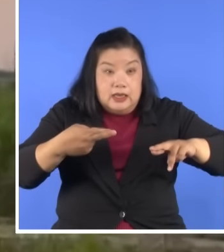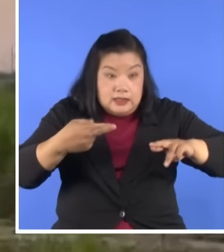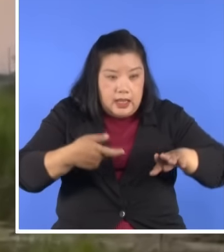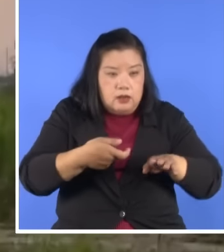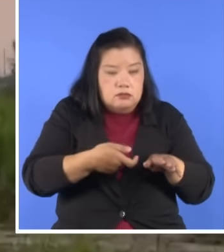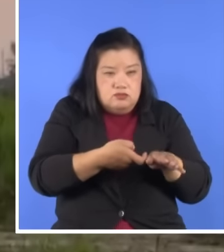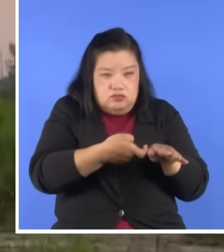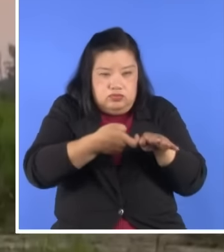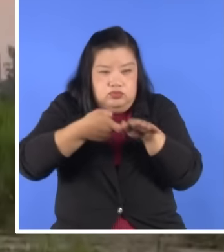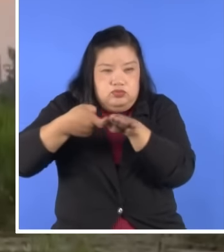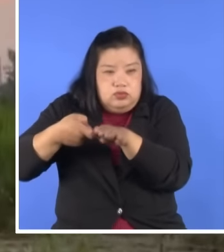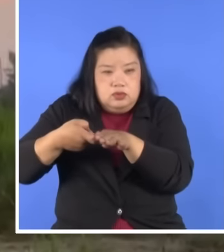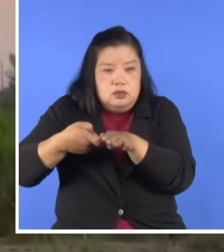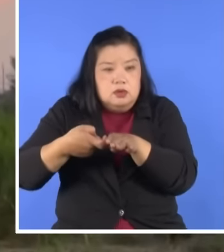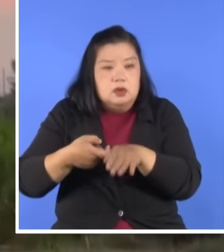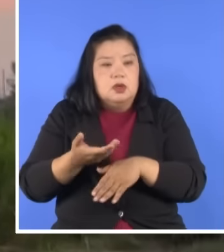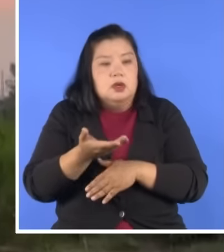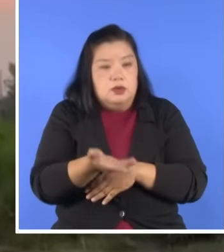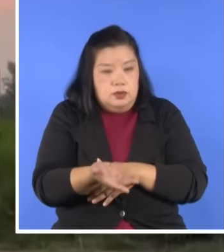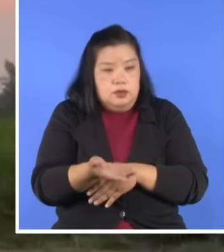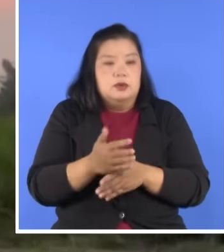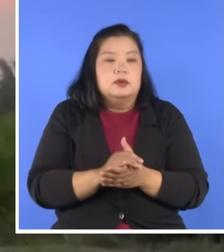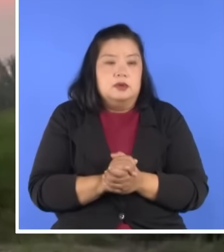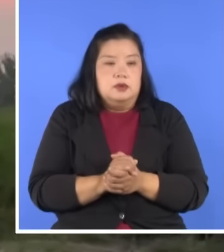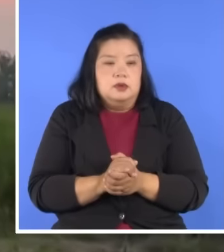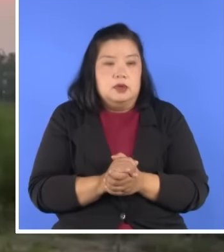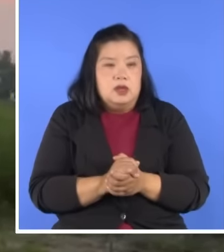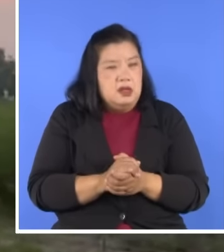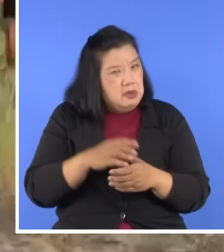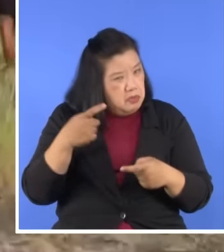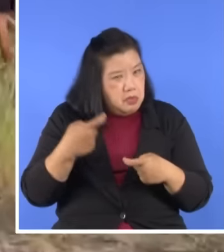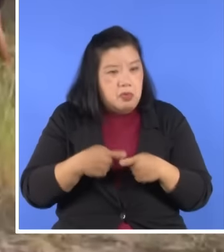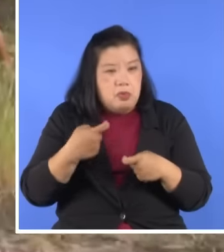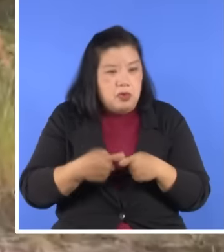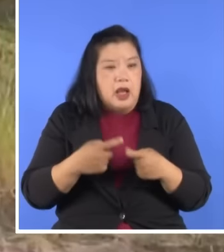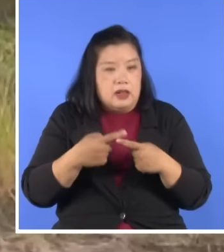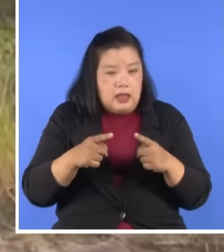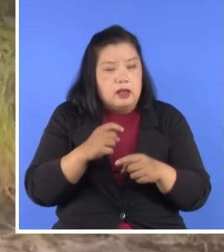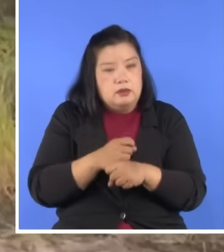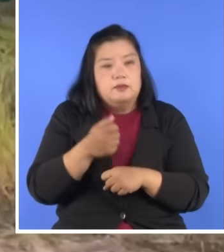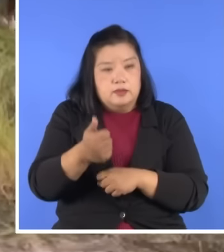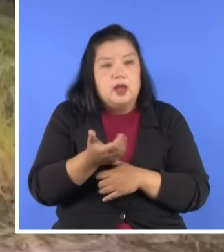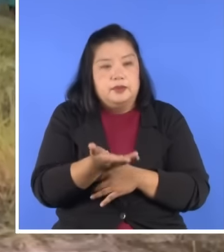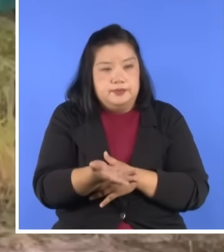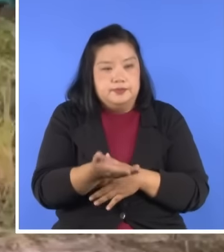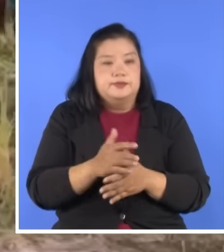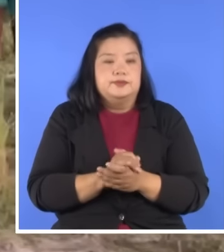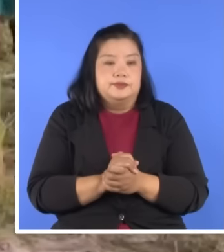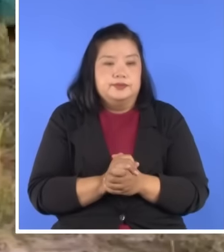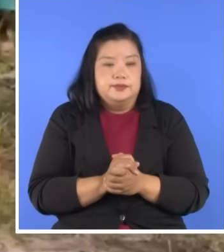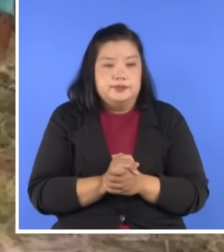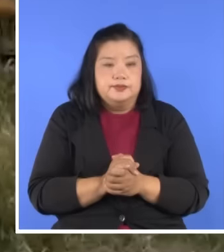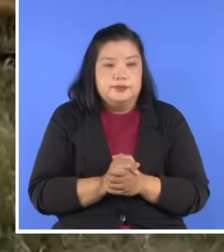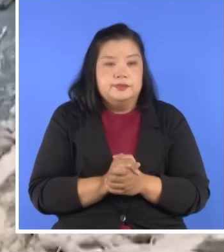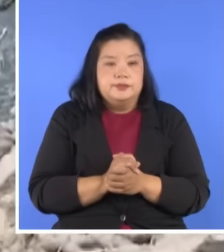มาซึ่งภารกิจในการเก็บกู้ซากแบ็คโฮที่ว่าเยมันเป็นทำทำยากมากนะแต่ว่าก็กู้ได้สำเร็จนี่เขามีความเชี่ยวชาญไงมีทักษะ